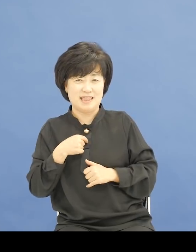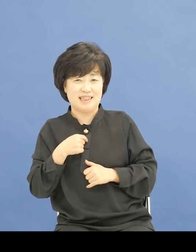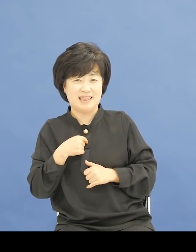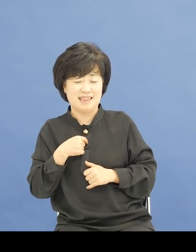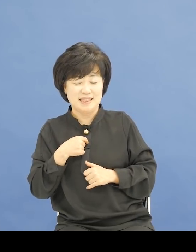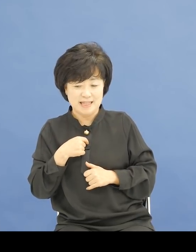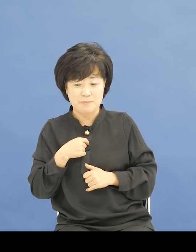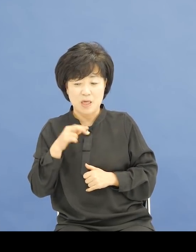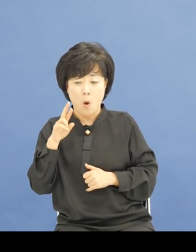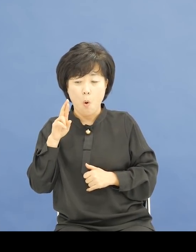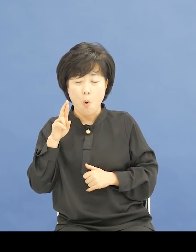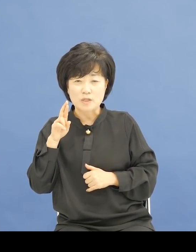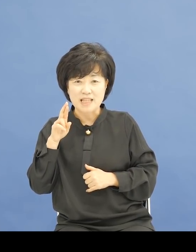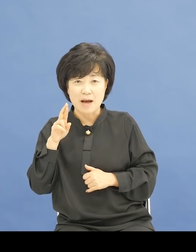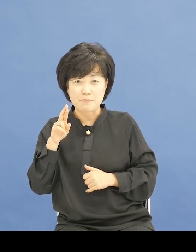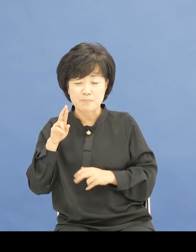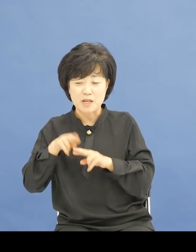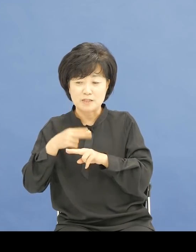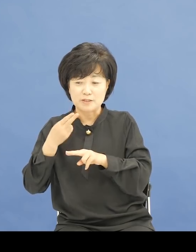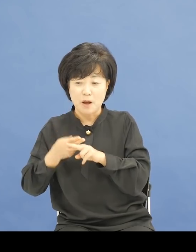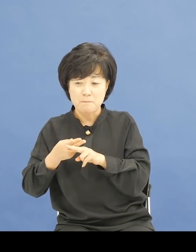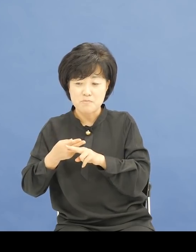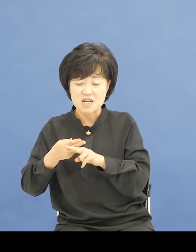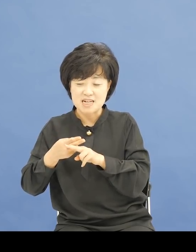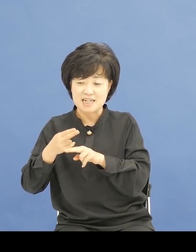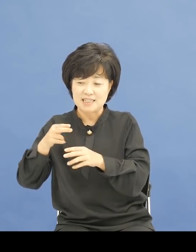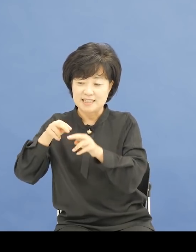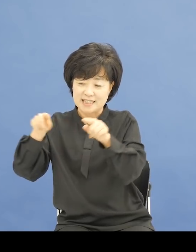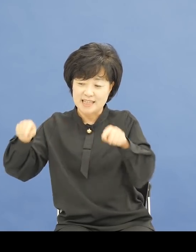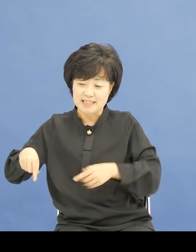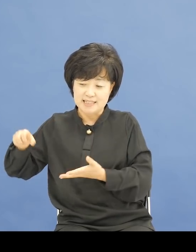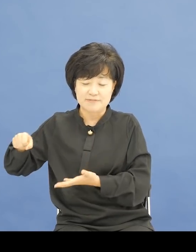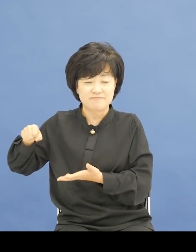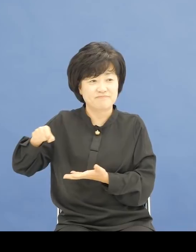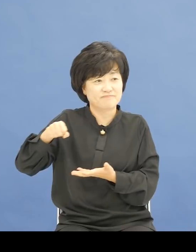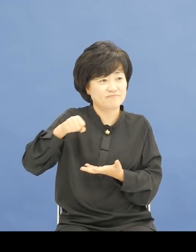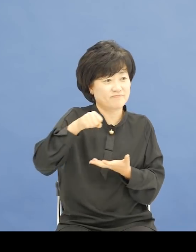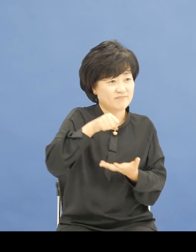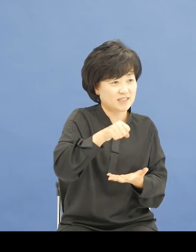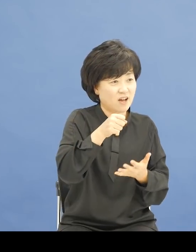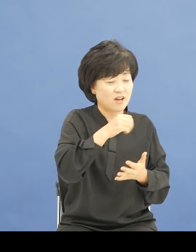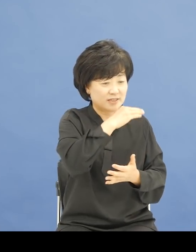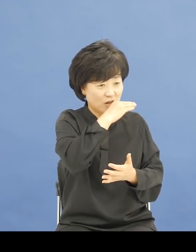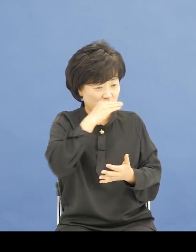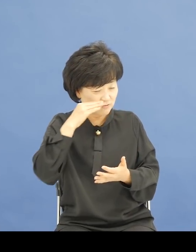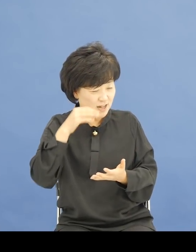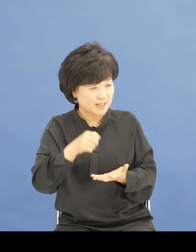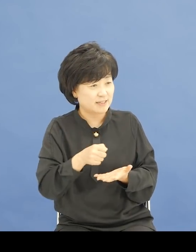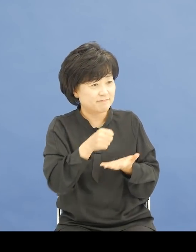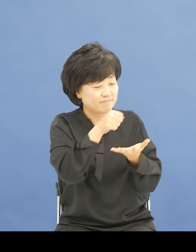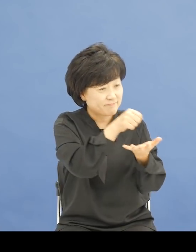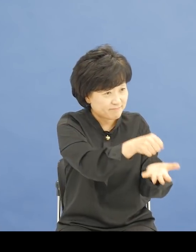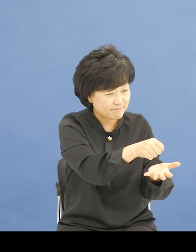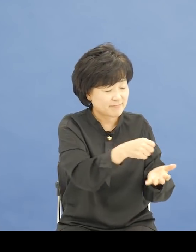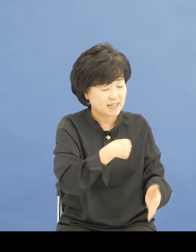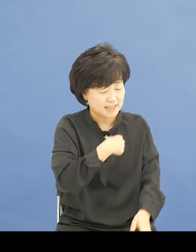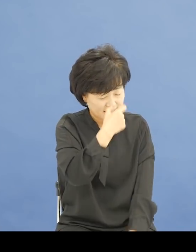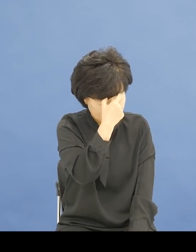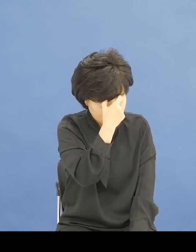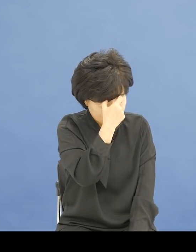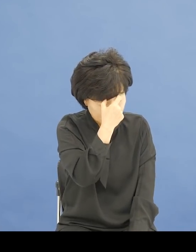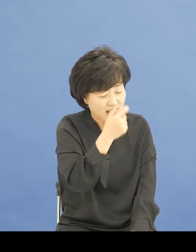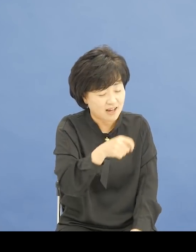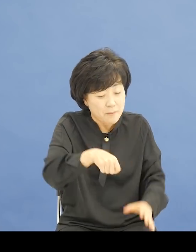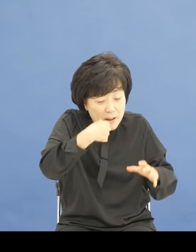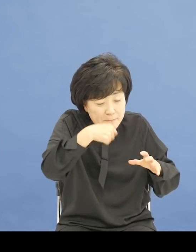그리스도인이니까 어. 제가 홍삼 선물세 들고 아이고. 책 한 권 딱 들고 사장님한테 정중하게 찾아갔습니다. 어. 그래서 국밥 한 그릇 먹고 네. 사장님은